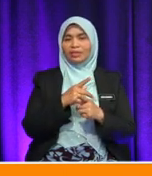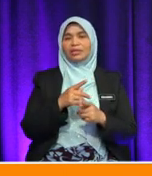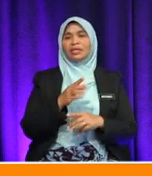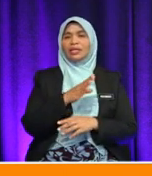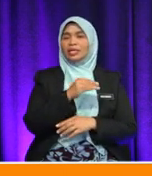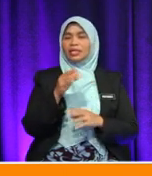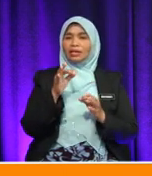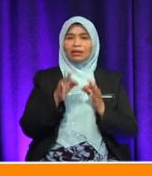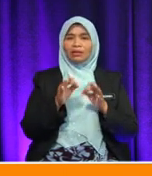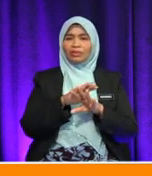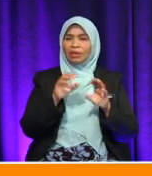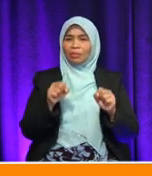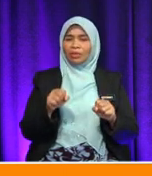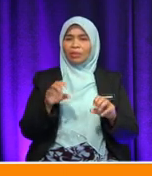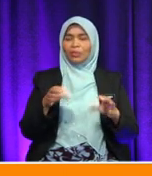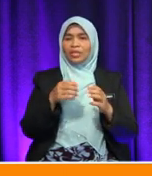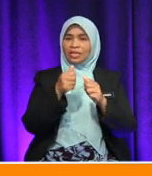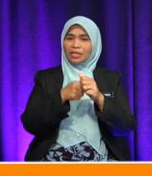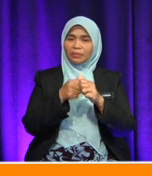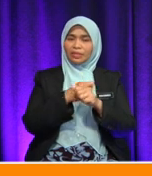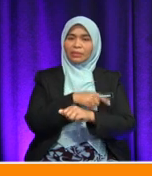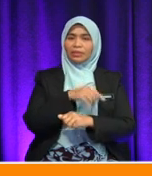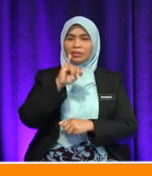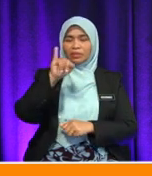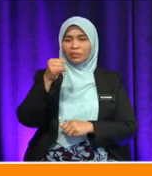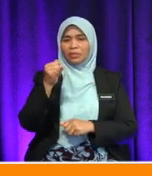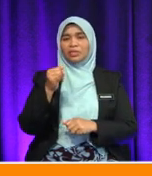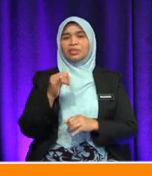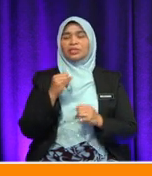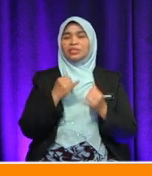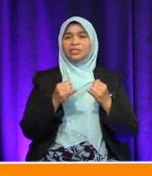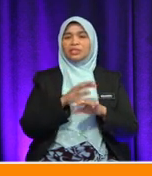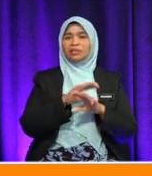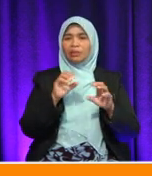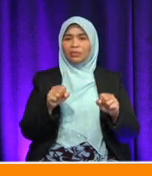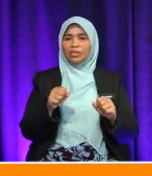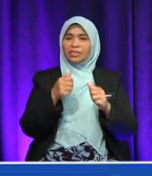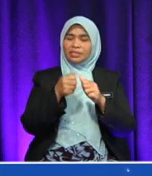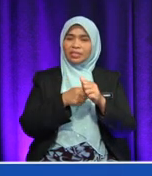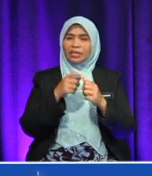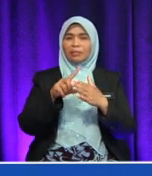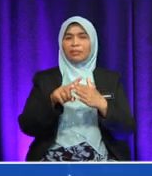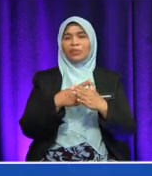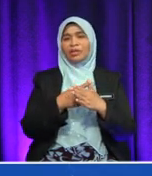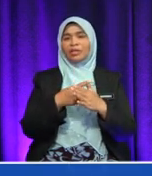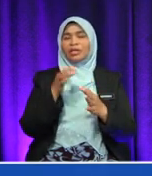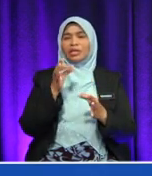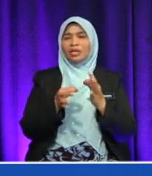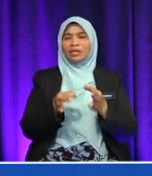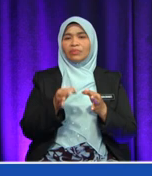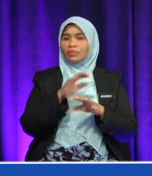lalu tidak mampu juga lakukanlah Sebulan sekali Jika tidak mampu lakukannya sekali seumur hidup Allahu akbar